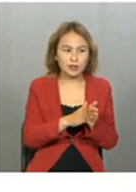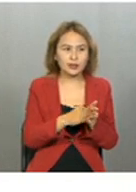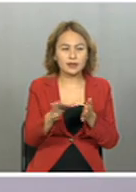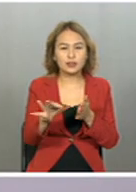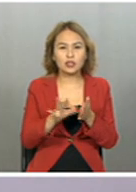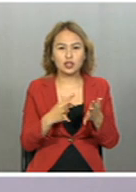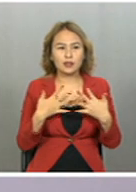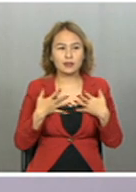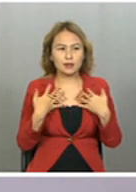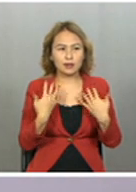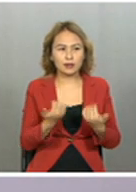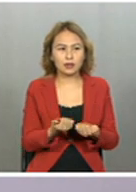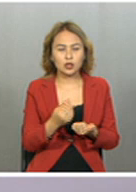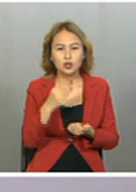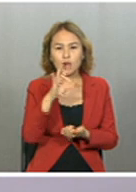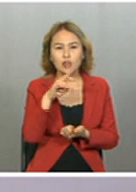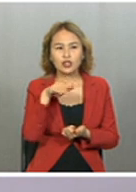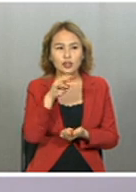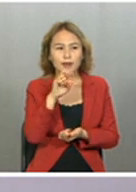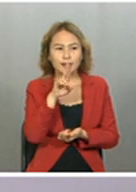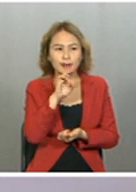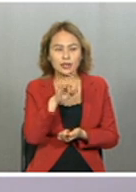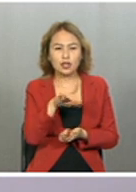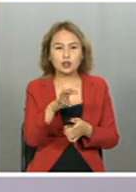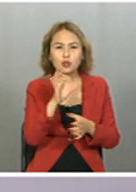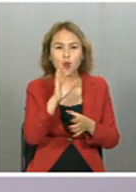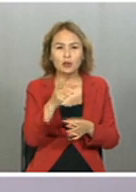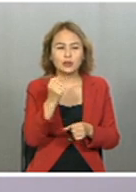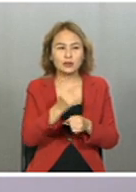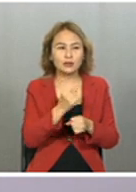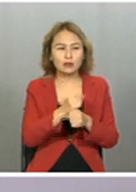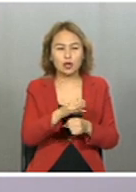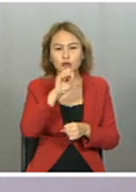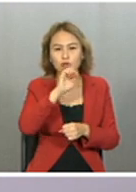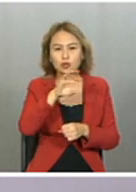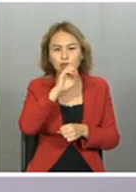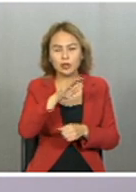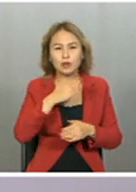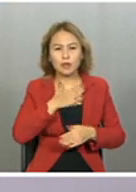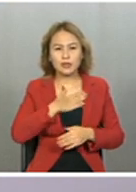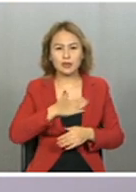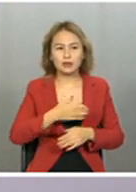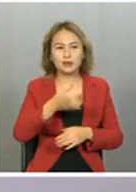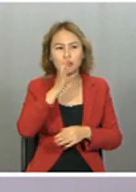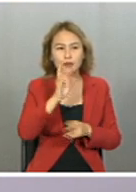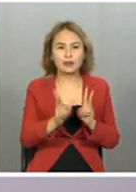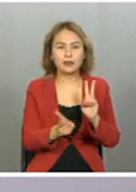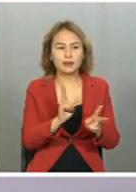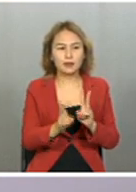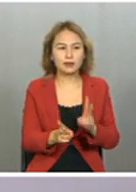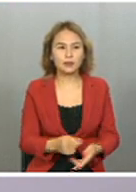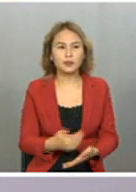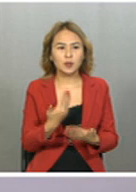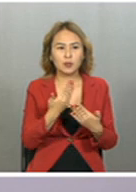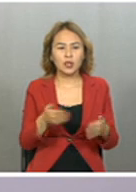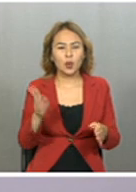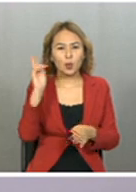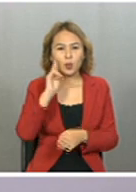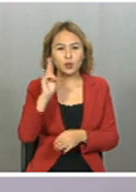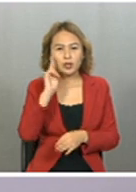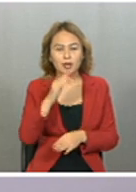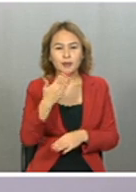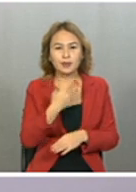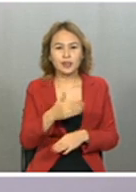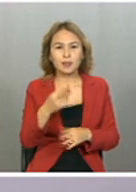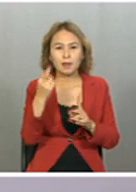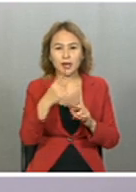жазылады. Жол желкеннің шырынынан жөтелді басатын дәрі дайындайды. Міне, оқушылар, біз